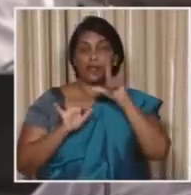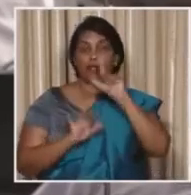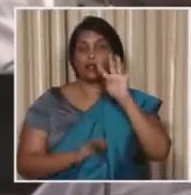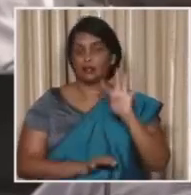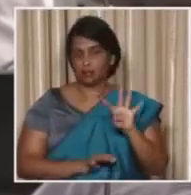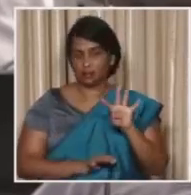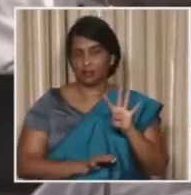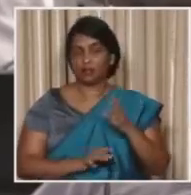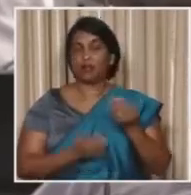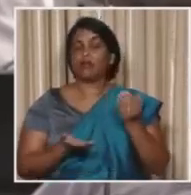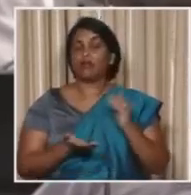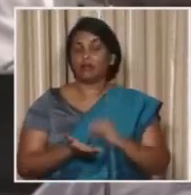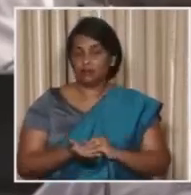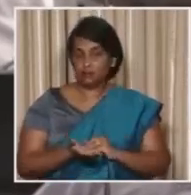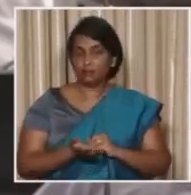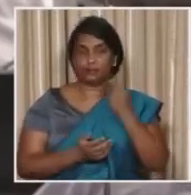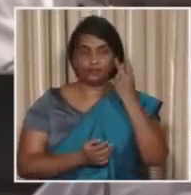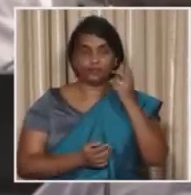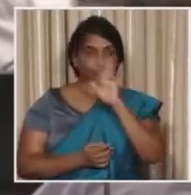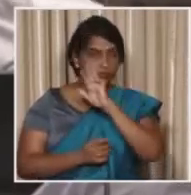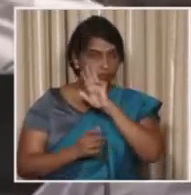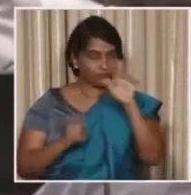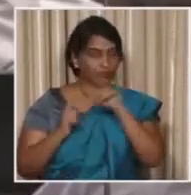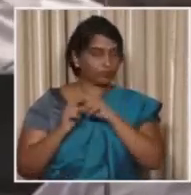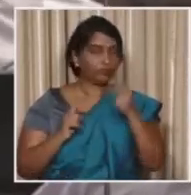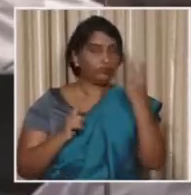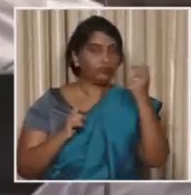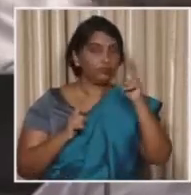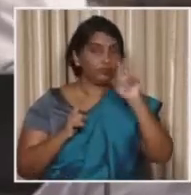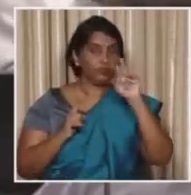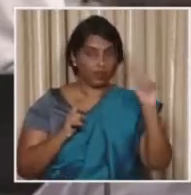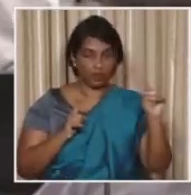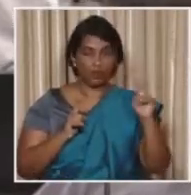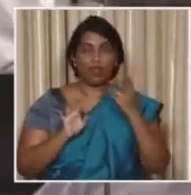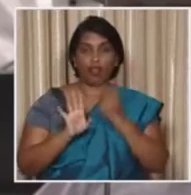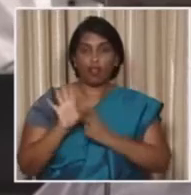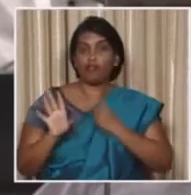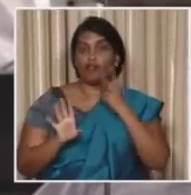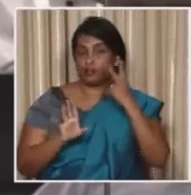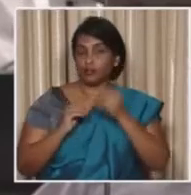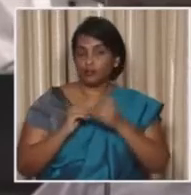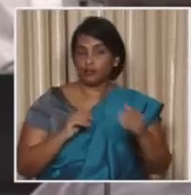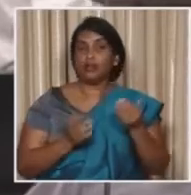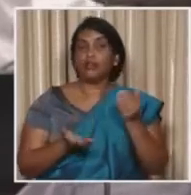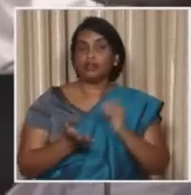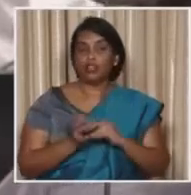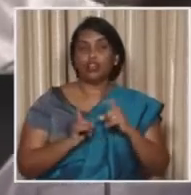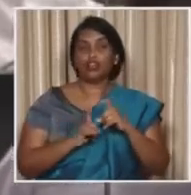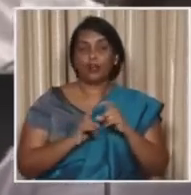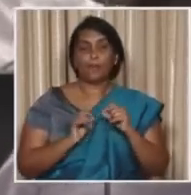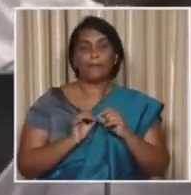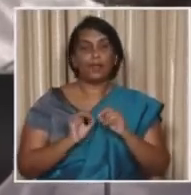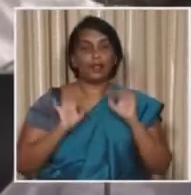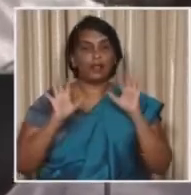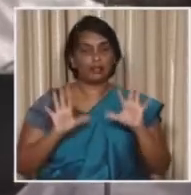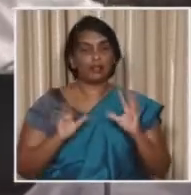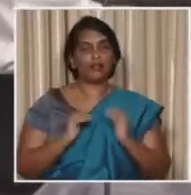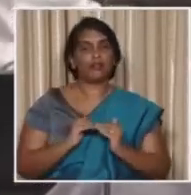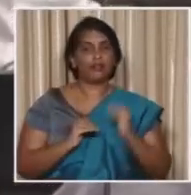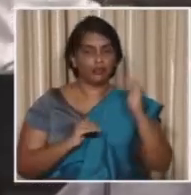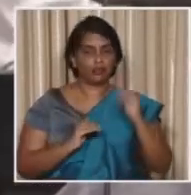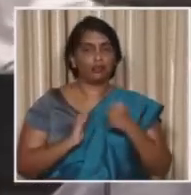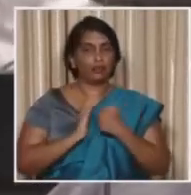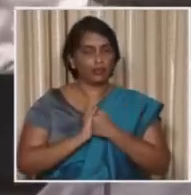ගියා. ඊළඟට 2019 ඉඳලා 2022ට අවුරුදු දෙකක් තුර මේක තවත් ඩොලර් බිලියන 10කින් වැඩි වුණා.